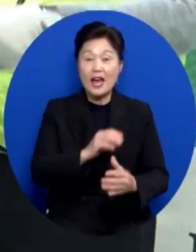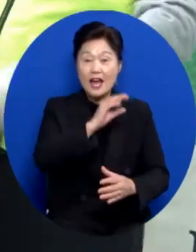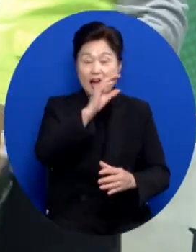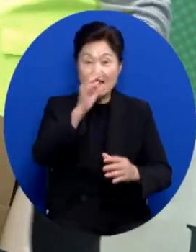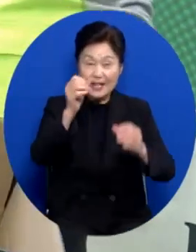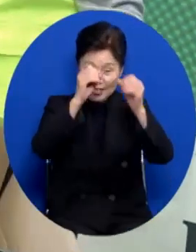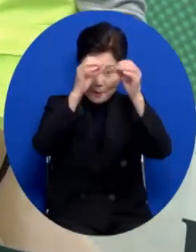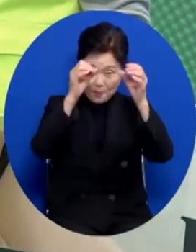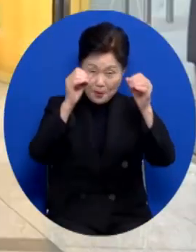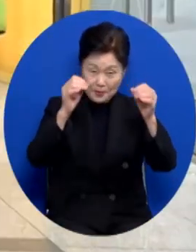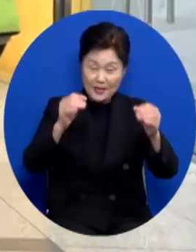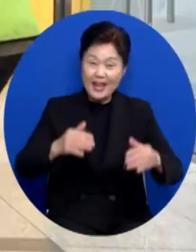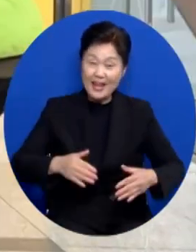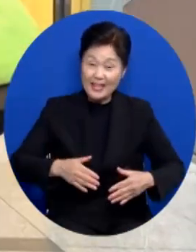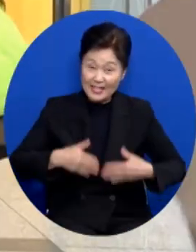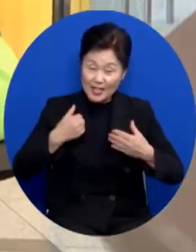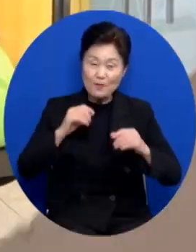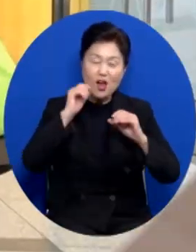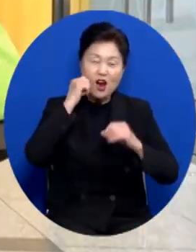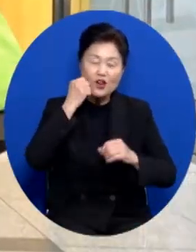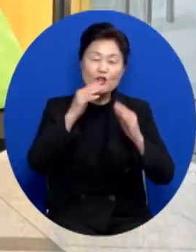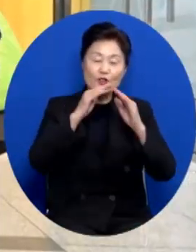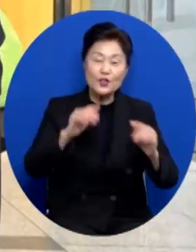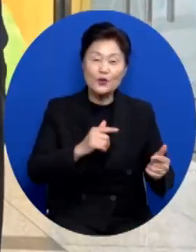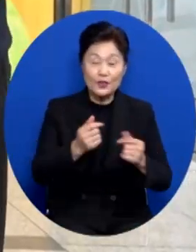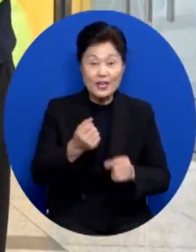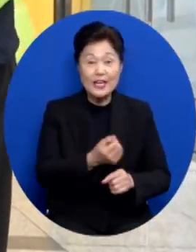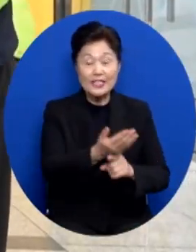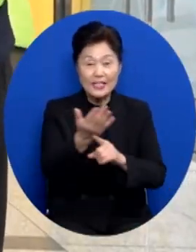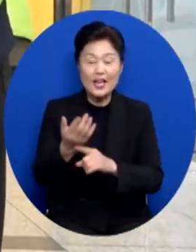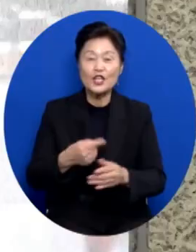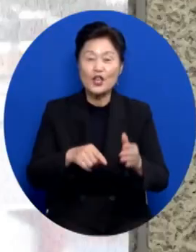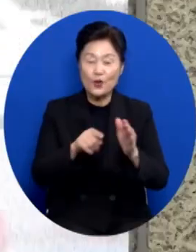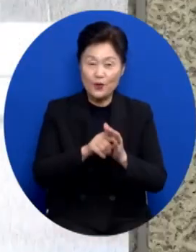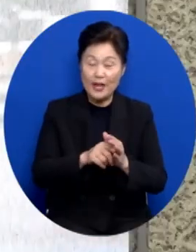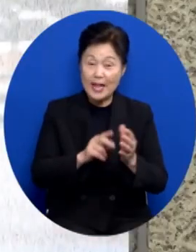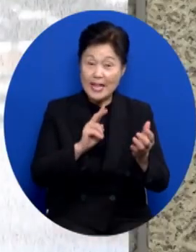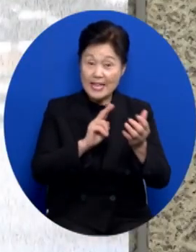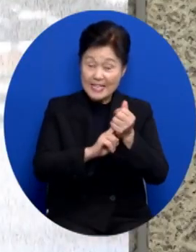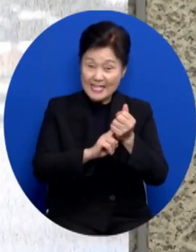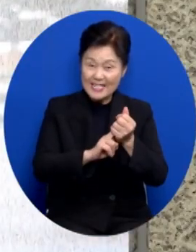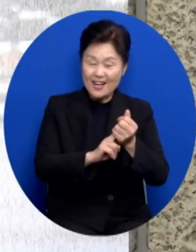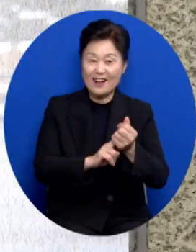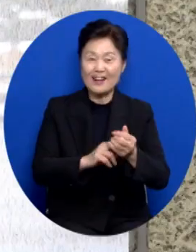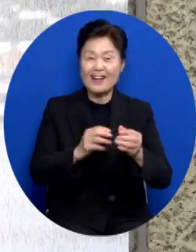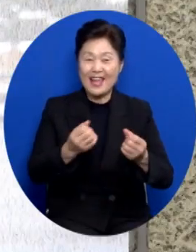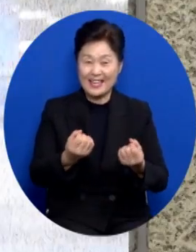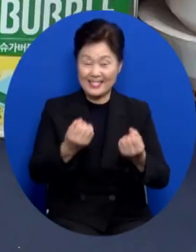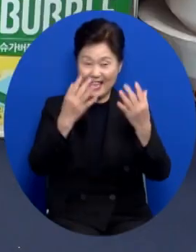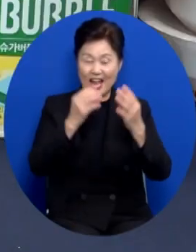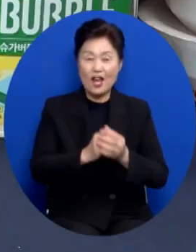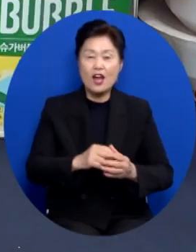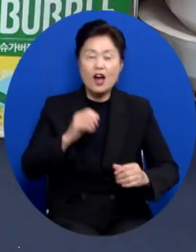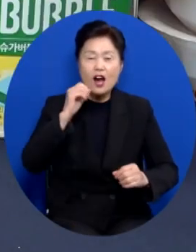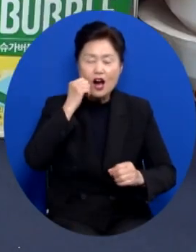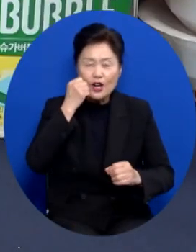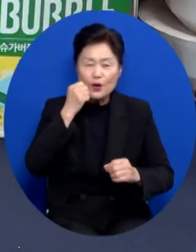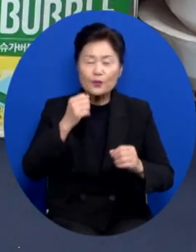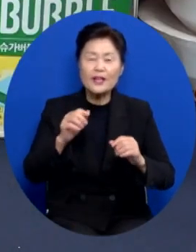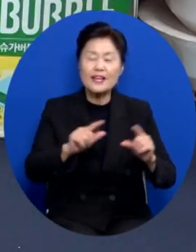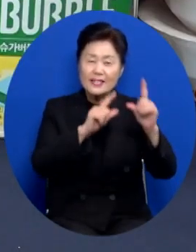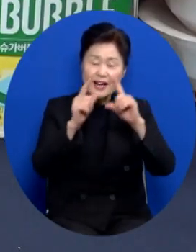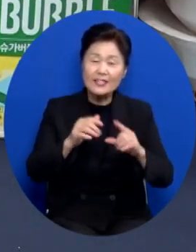점등식의 온기를 어려운 이웃에게 전하고자 마련한 미라클 프로젝트. 추운 겨울철 사회 취약계층에게 필요한